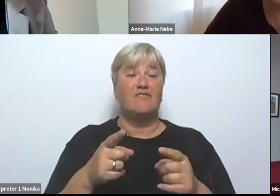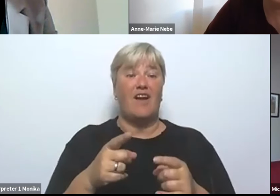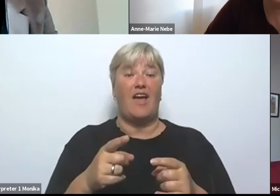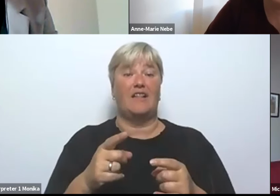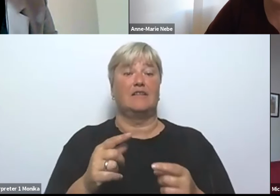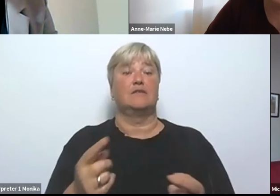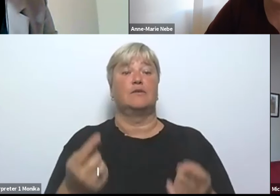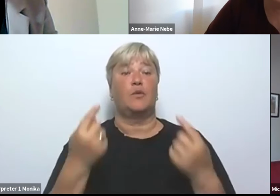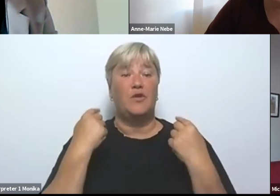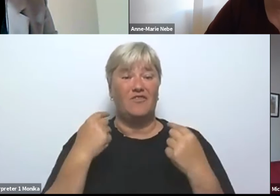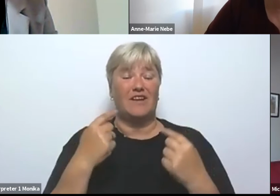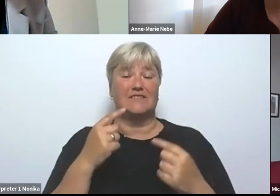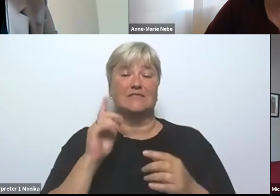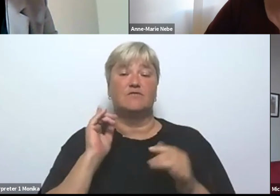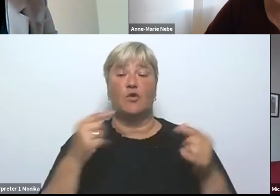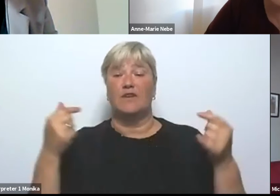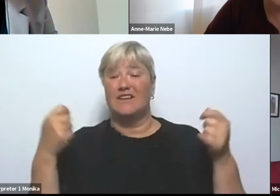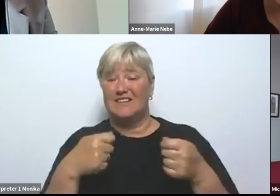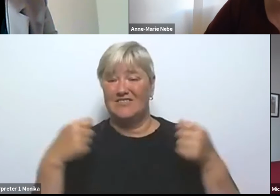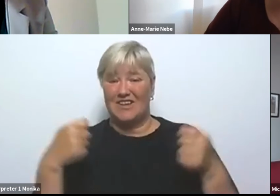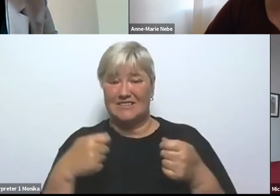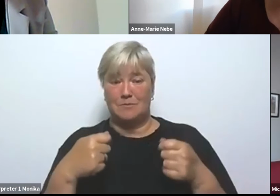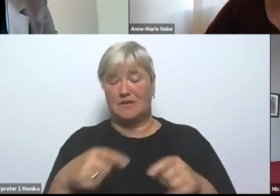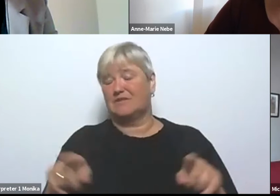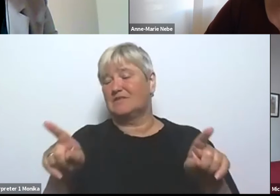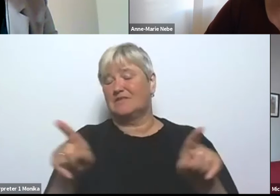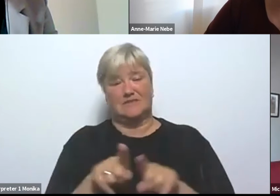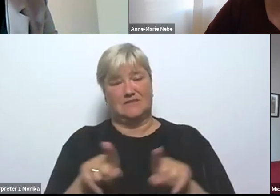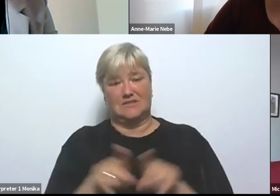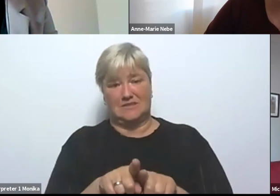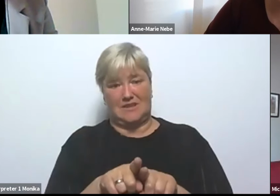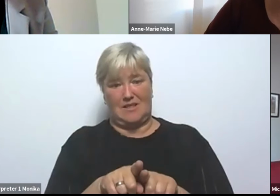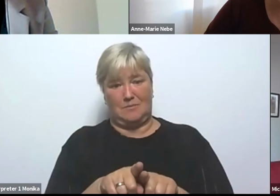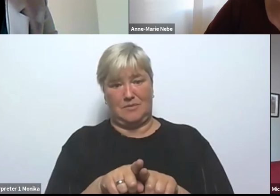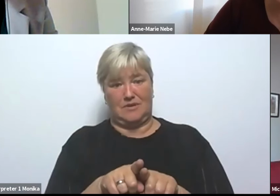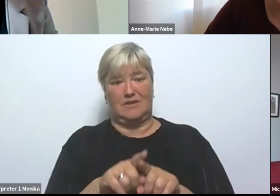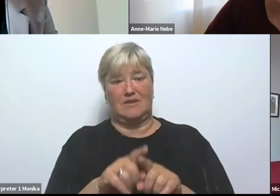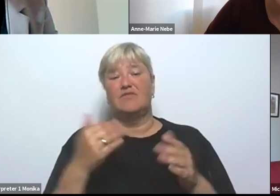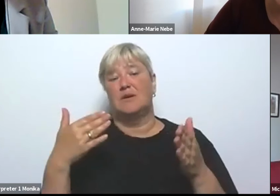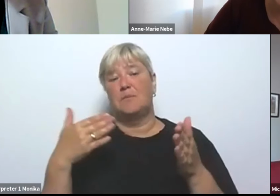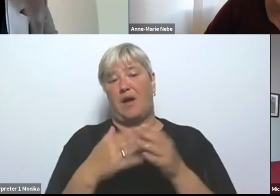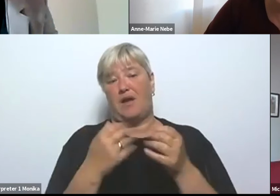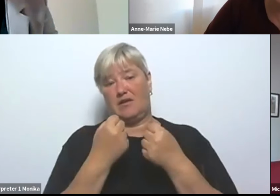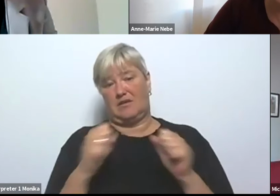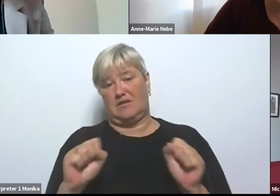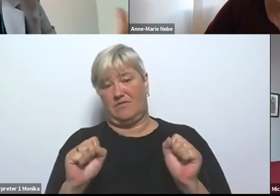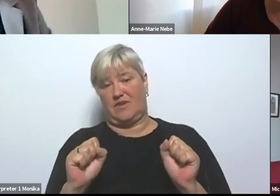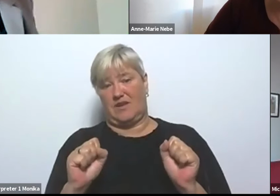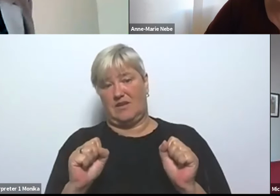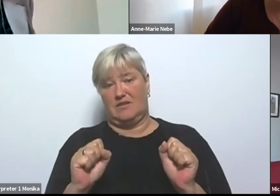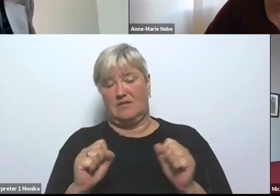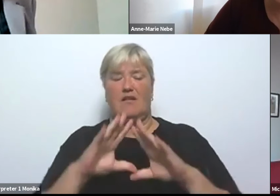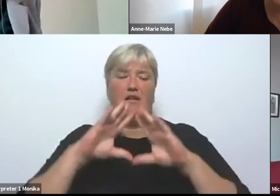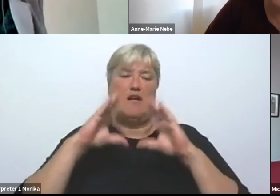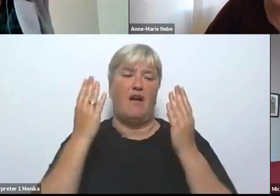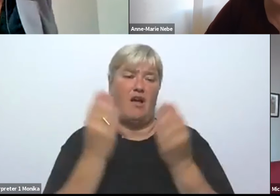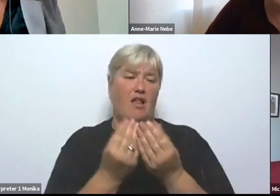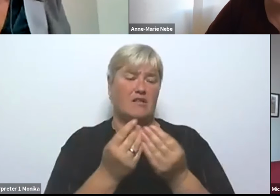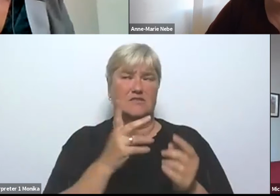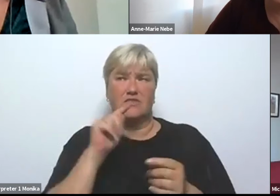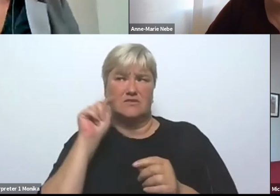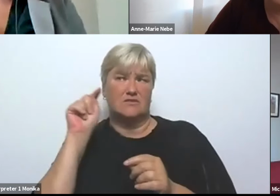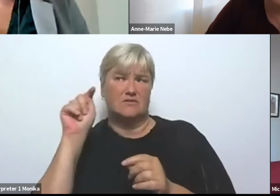die man aus der Usability kennt, genau dieselben sind, wie wir sie in der Barrierefreiheit haben. Das heißt, alles, was man dort